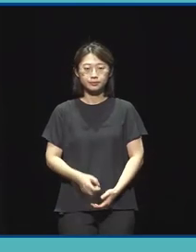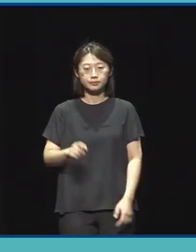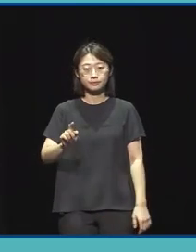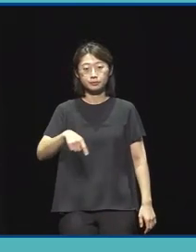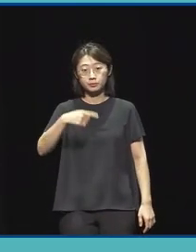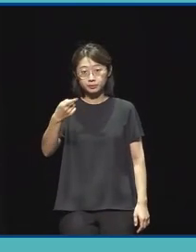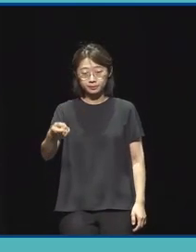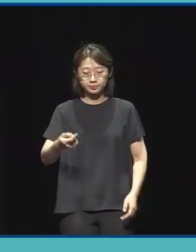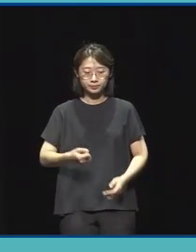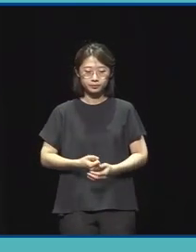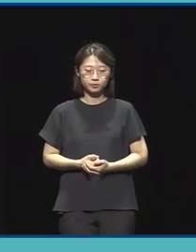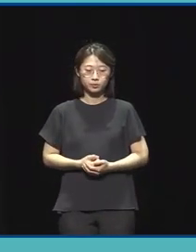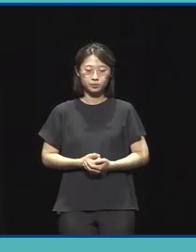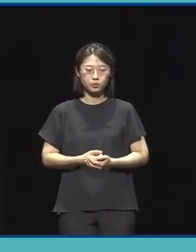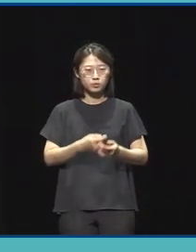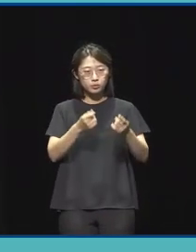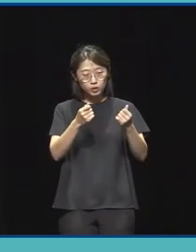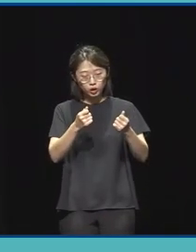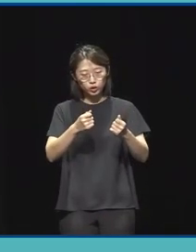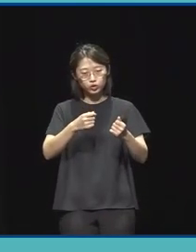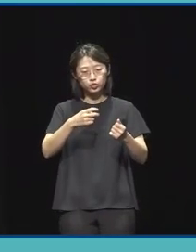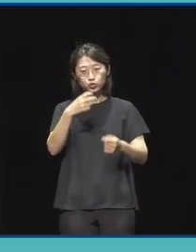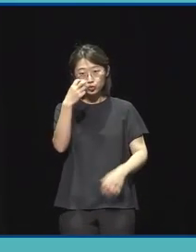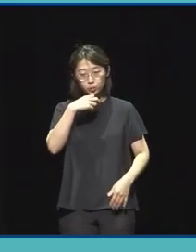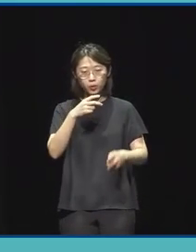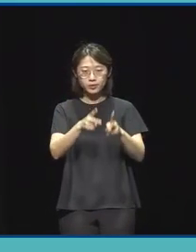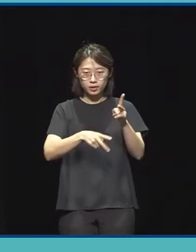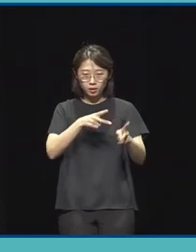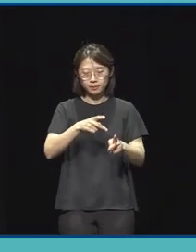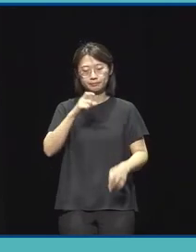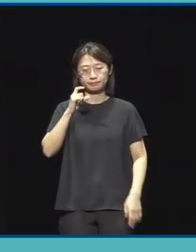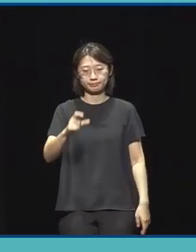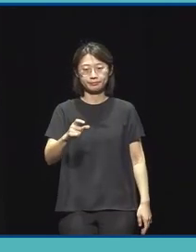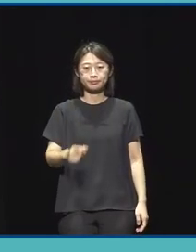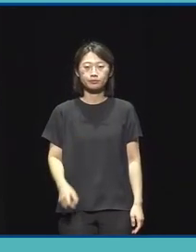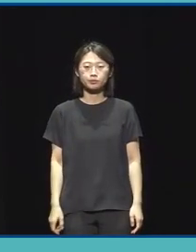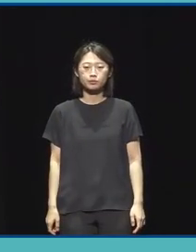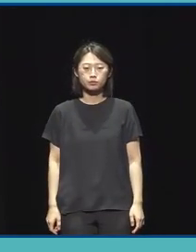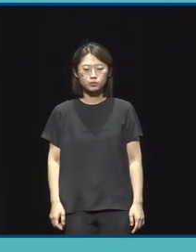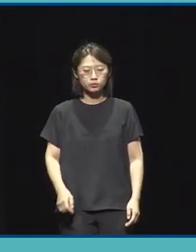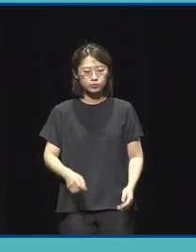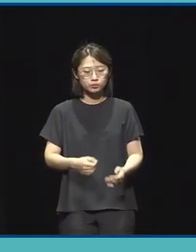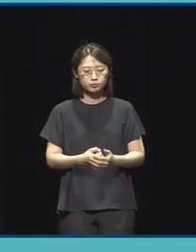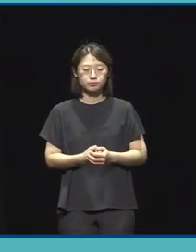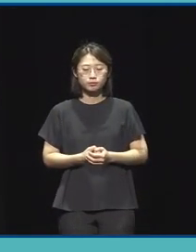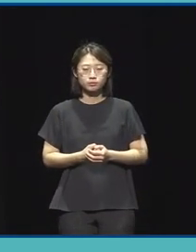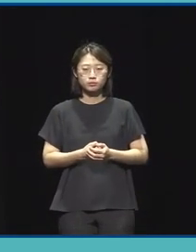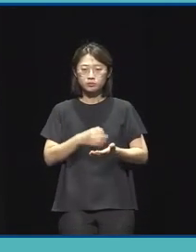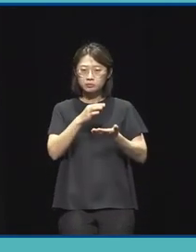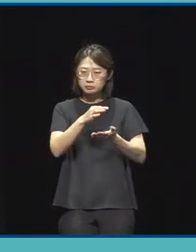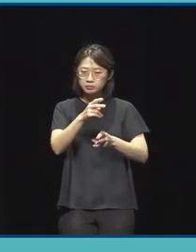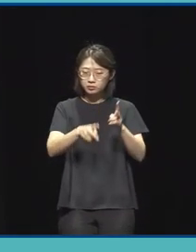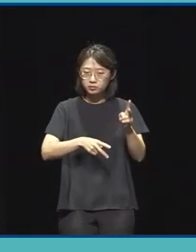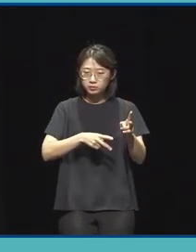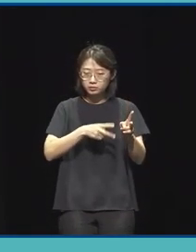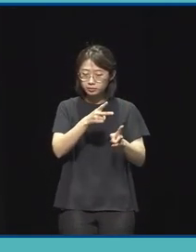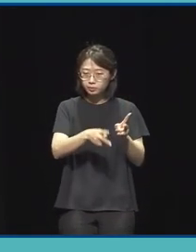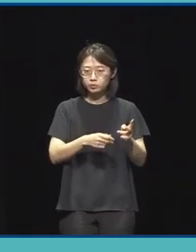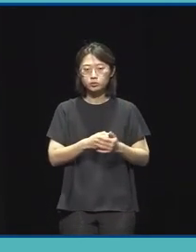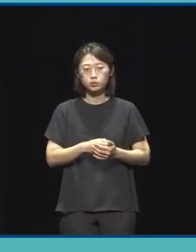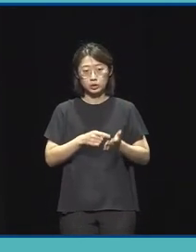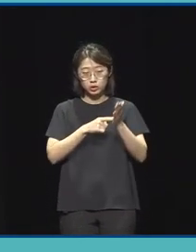다음은 유사 중복 사업 검토를 강화합니다 문의진흥기금 사업은 한신청